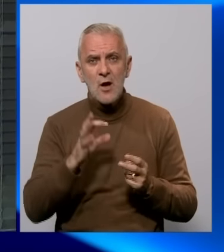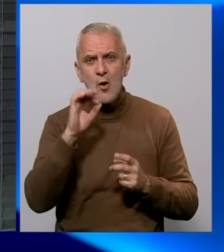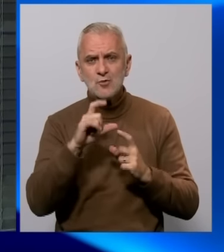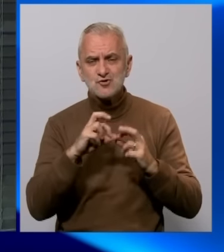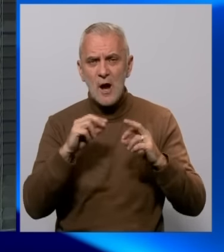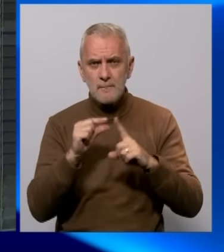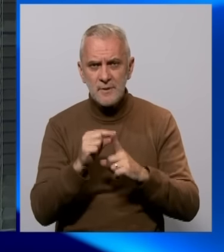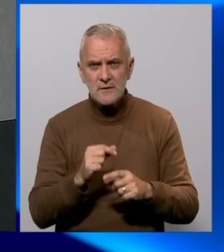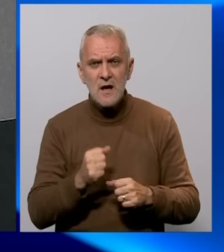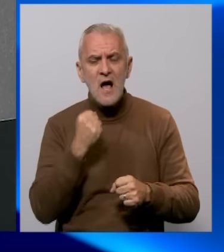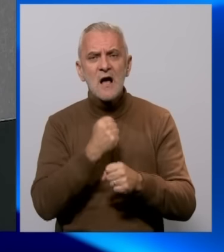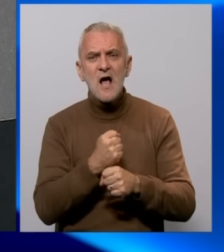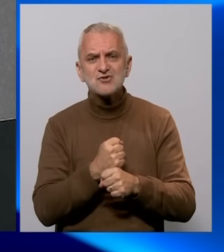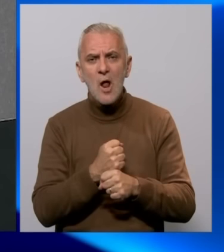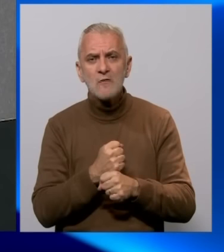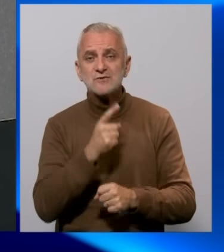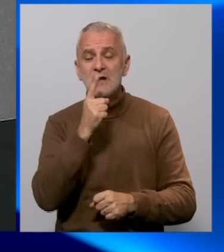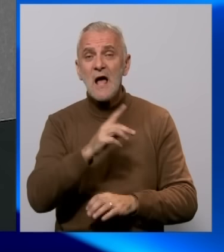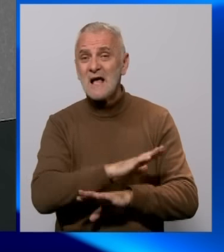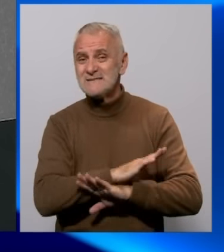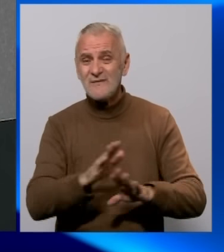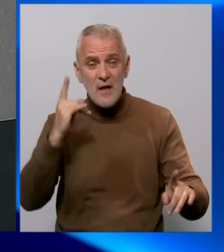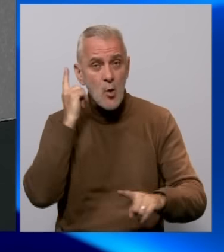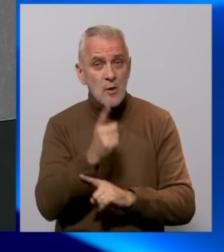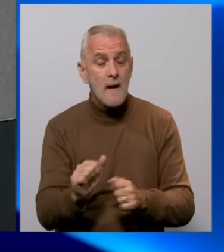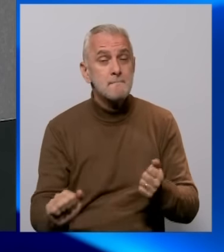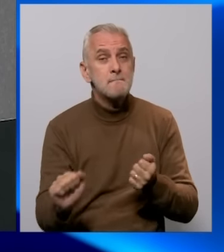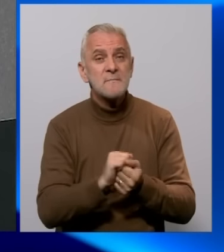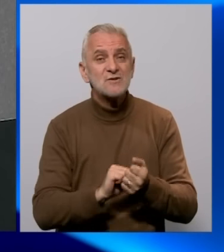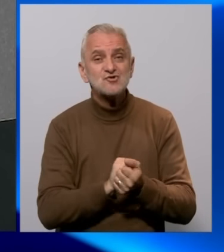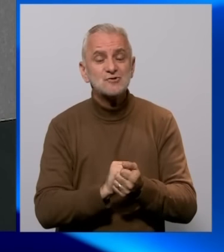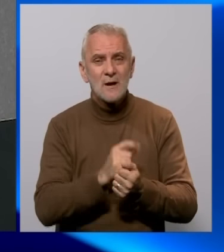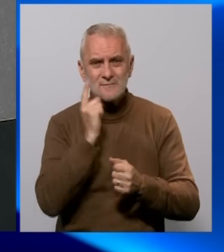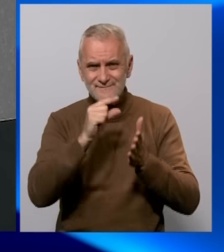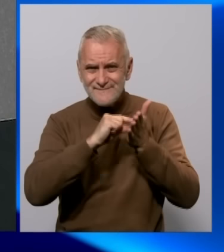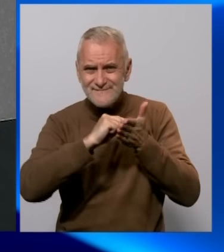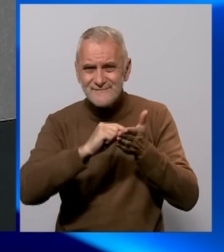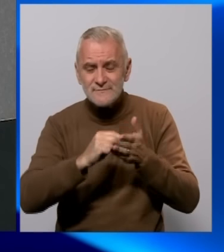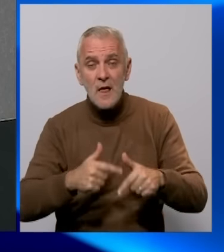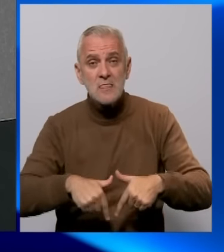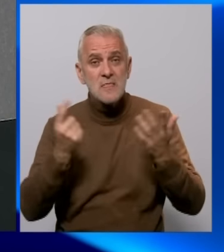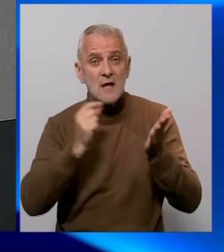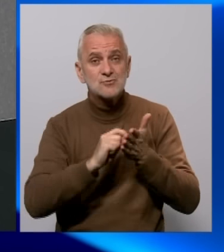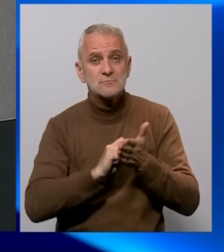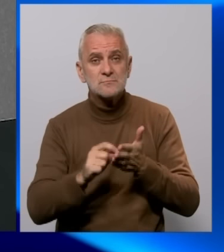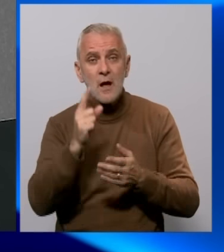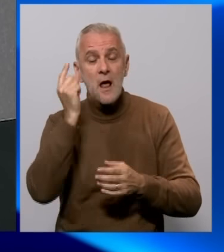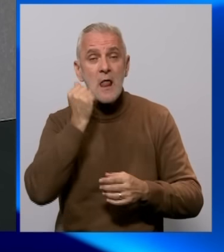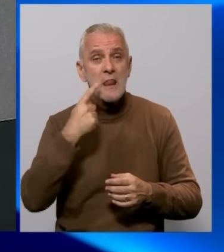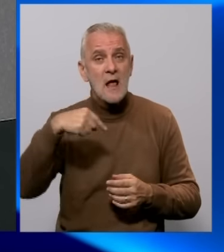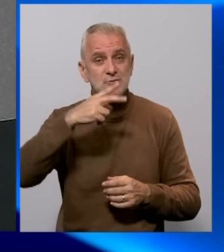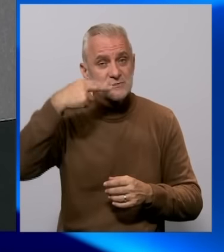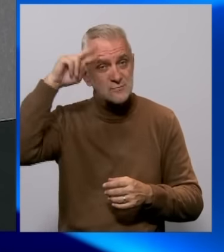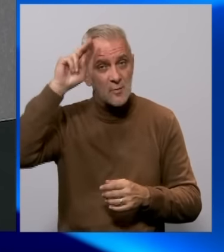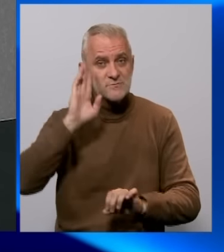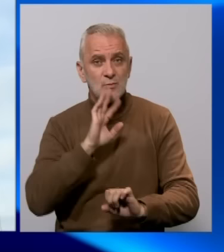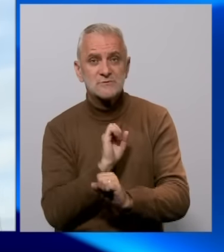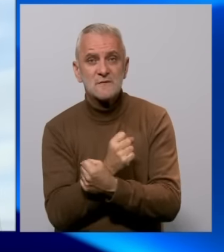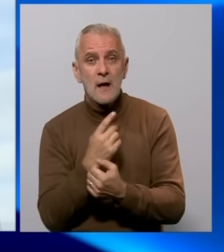Anđeline Ošap-Gaćanović, da se iz svih odluka briše odrednica kojom se jasno definiše da je riječ o nacionalnim spomenicima Bosne